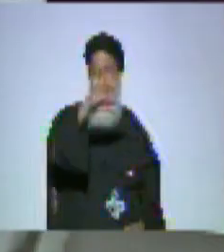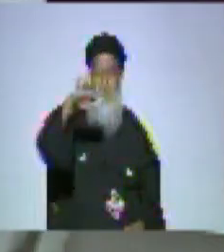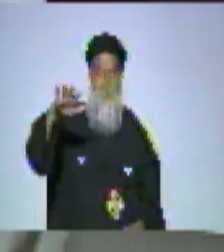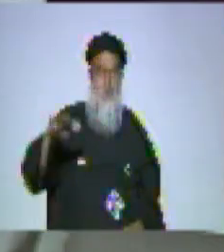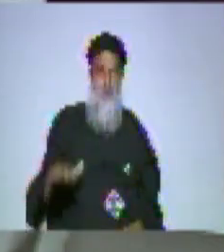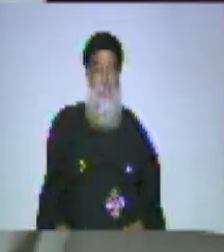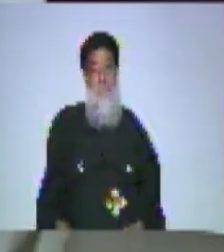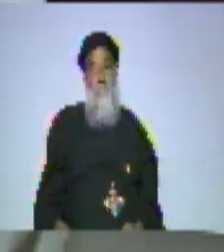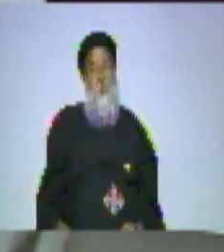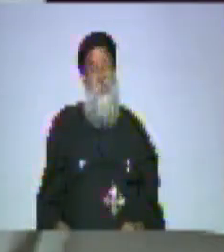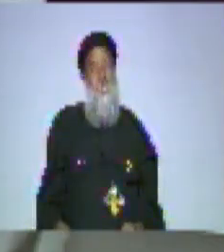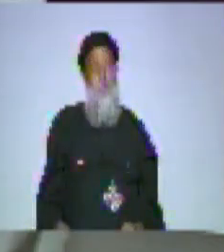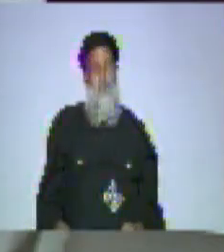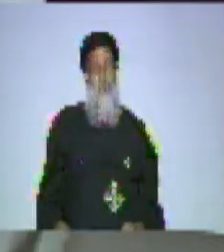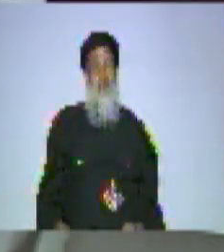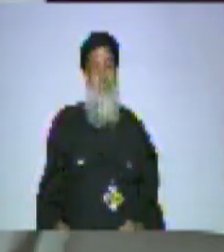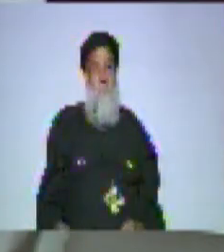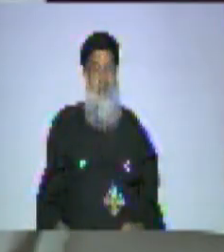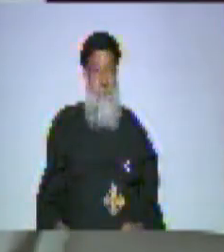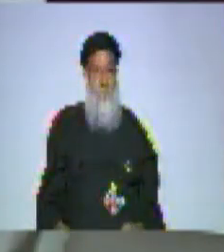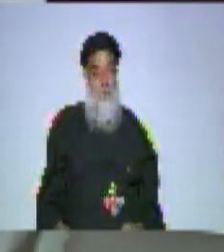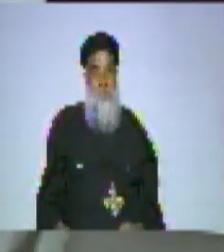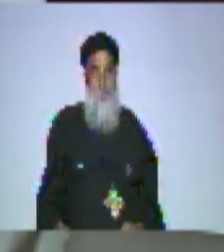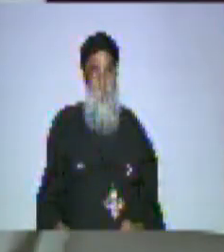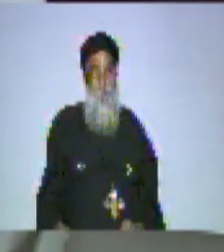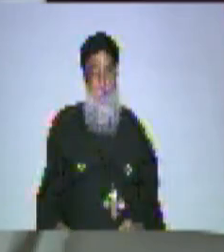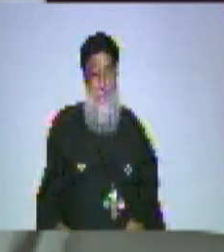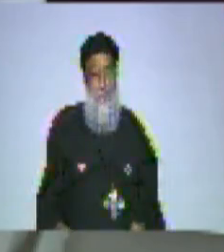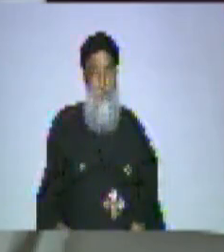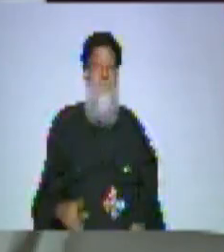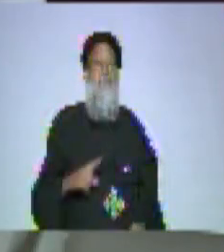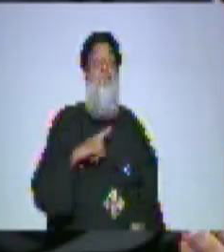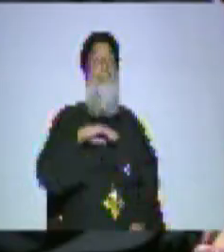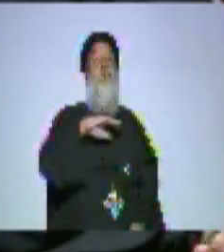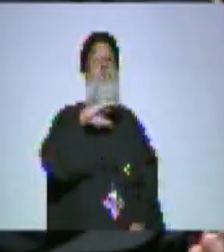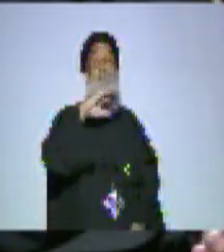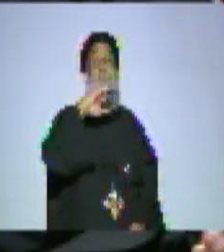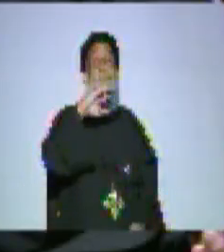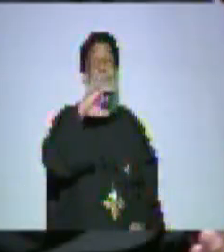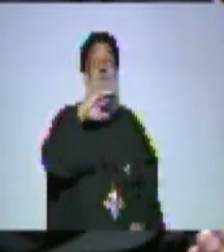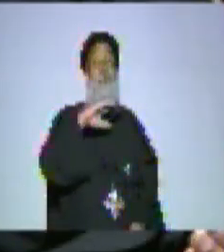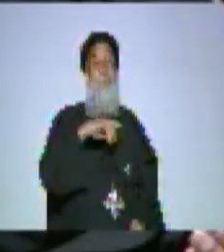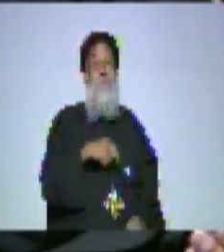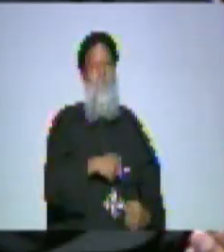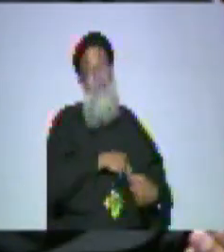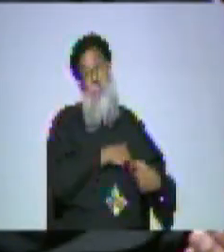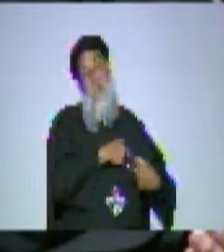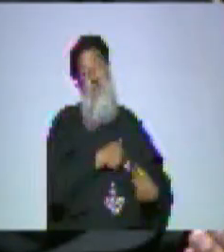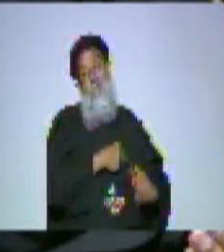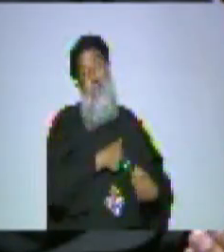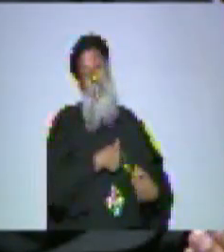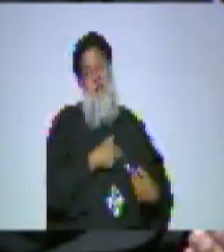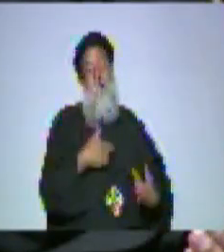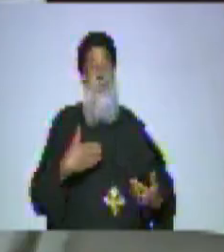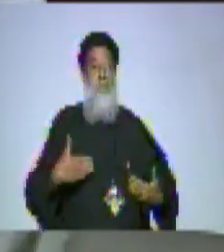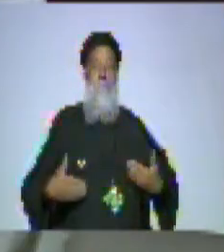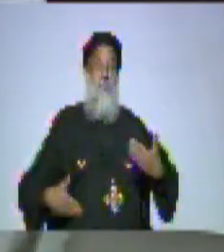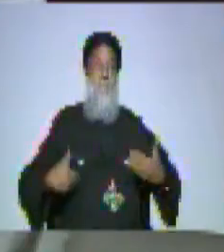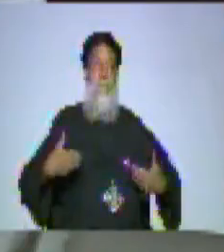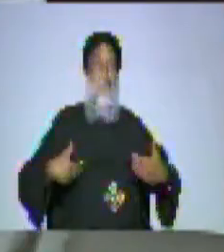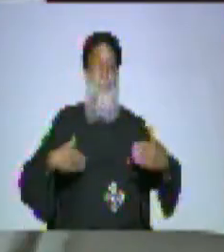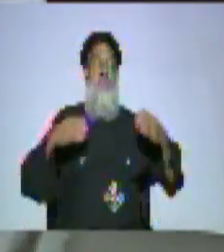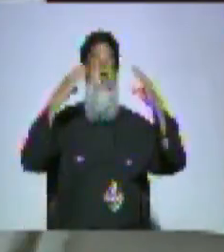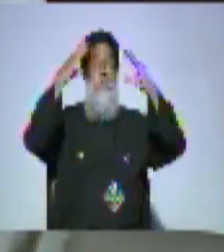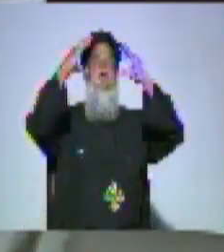من له جسد اه كل جسد املا قلوبنا فرحا ونعيما اه هنا